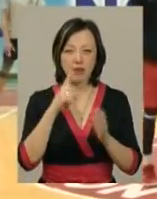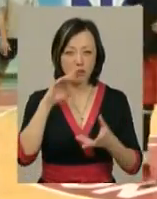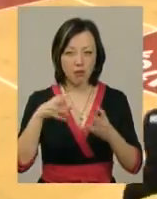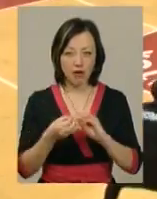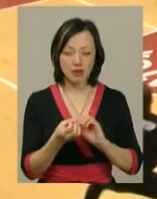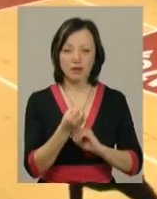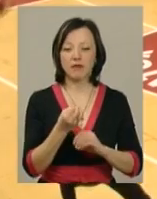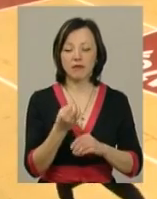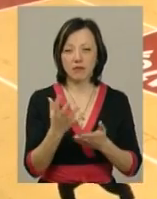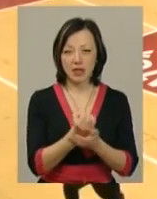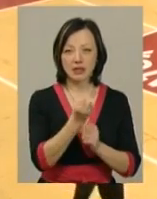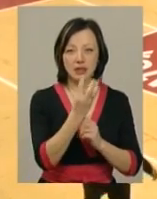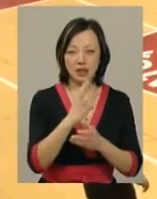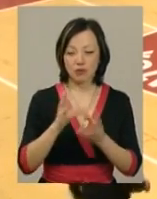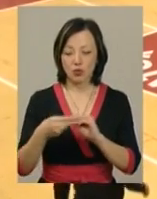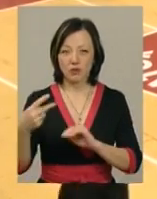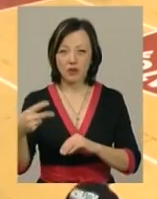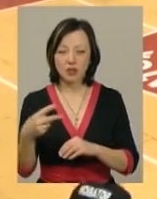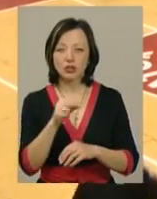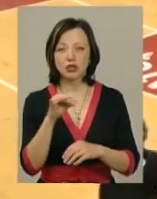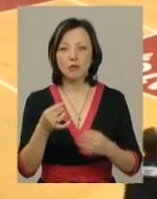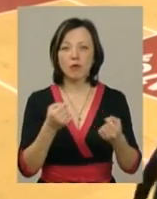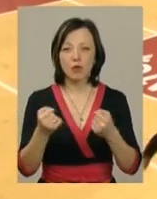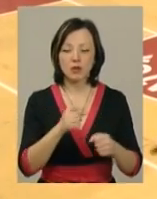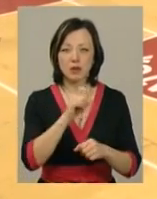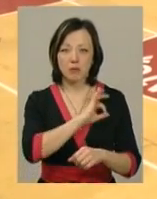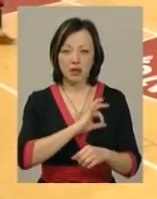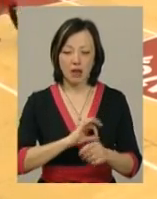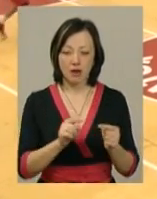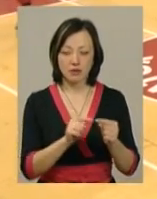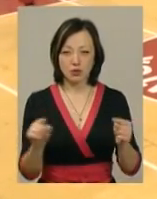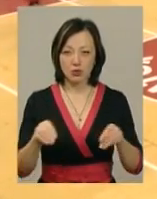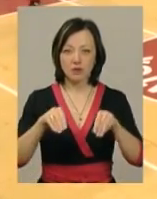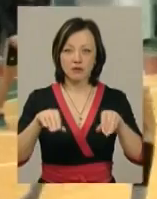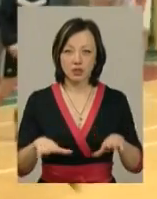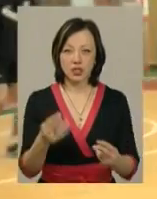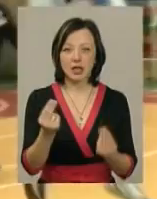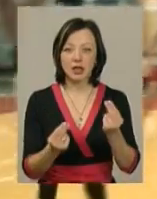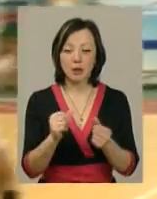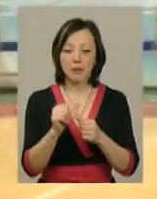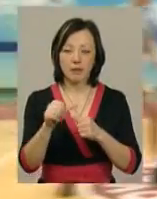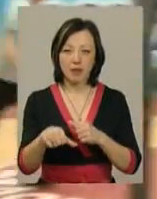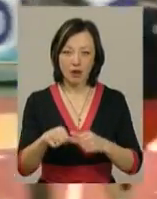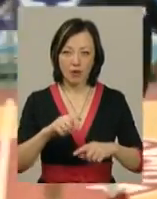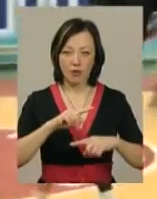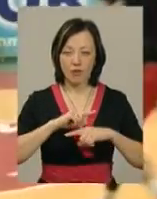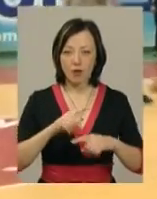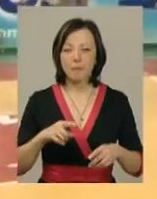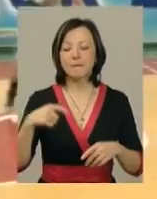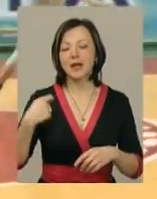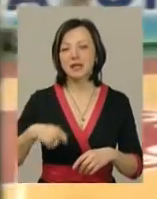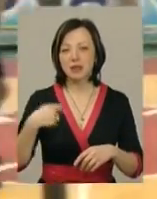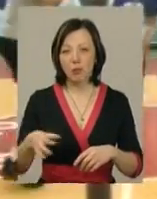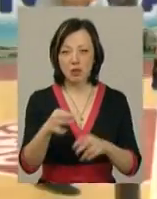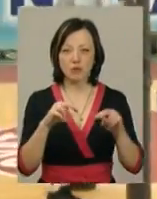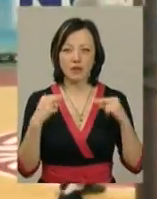13 з 20 зіграних матчів. Чи боротиметься «Новатор» за медалі в сезоні, вирішать ігри плей-офф, пояснив президент обласної федерації